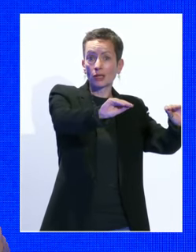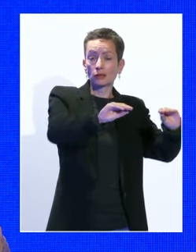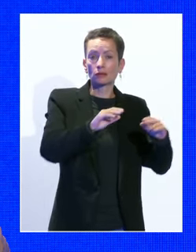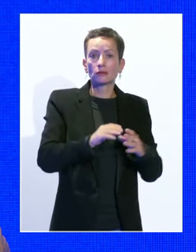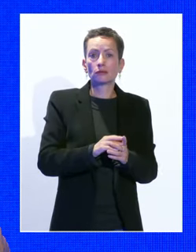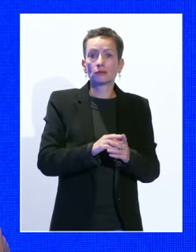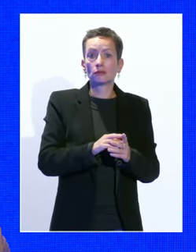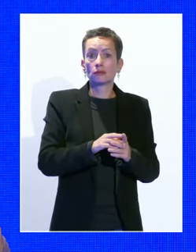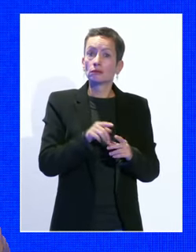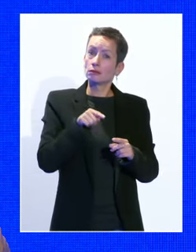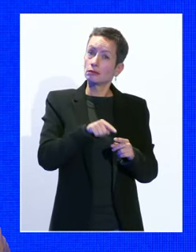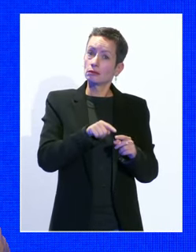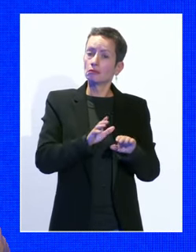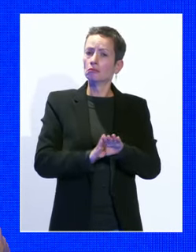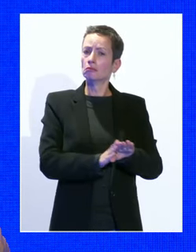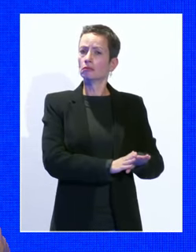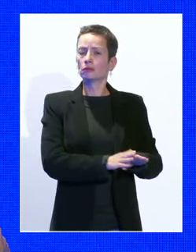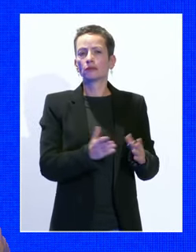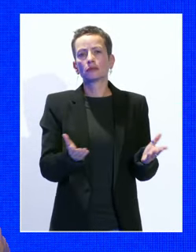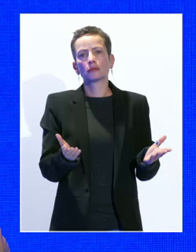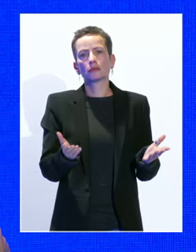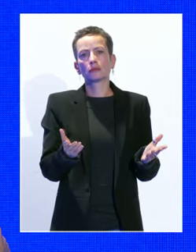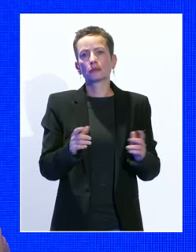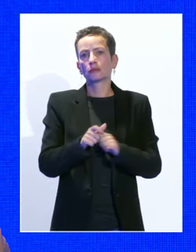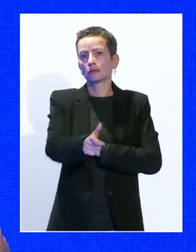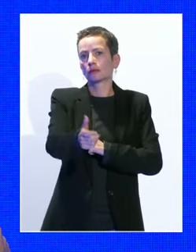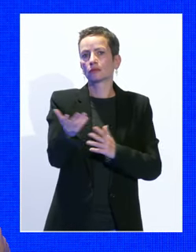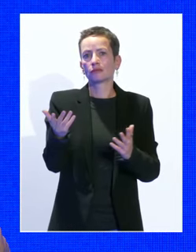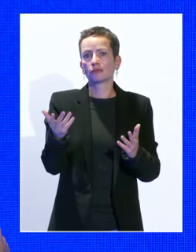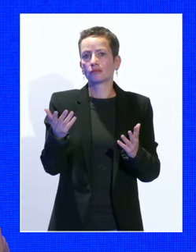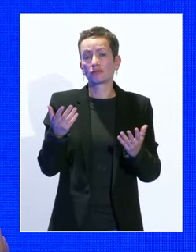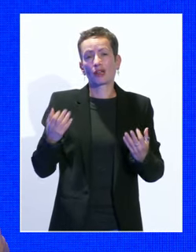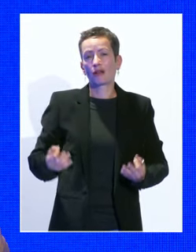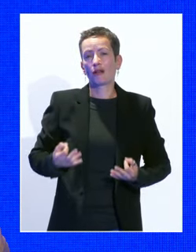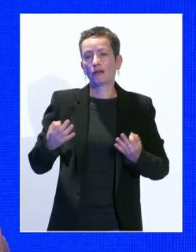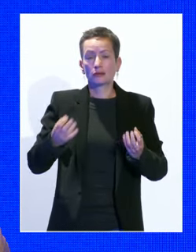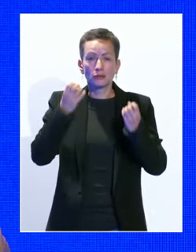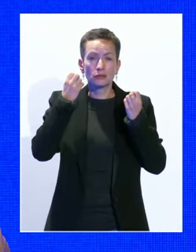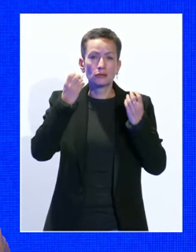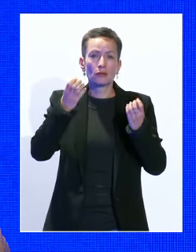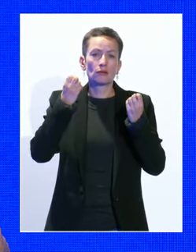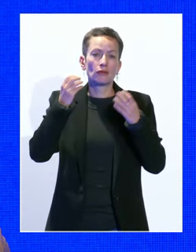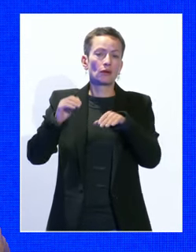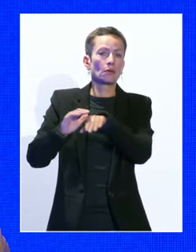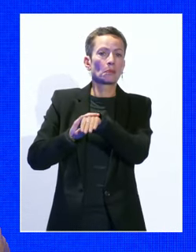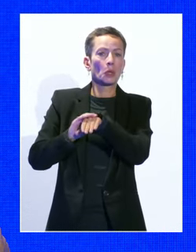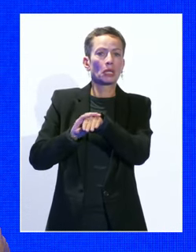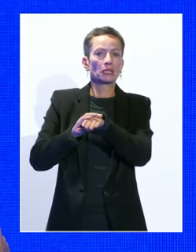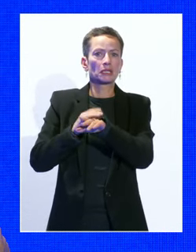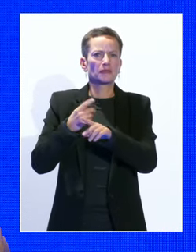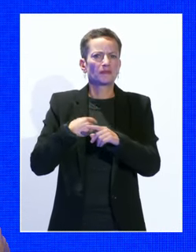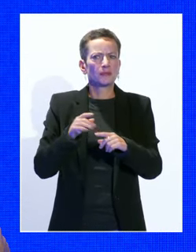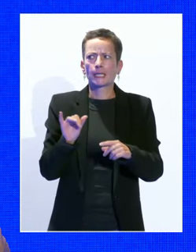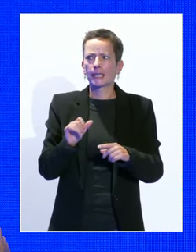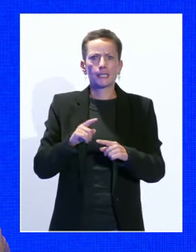face cela, alors on fait ce qui est tellement classique, la politique du bouc